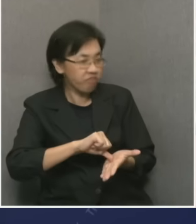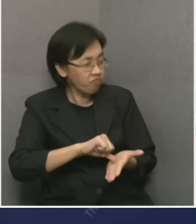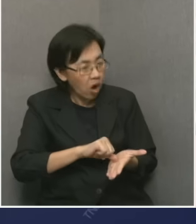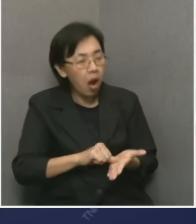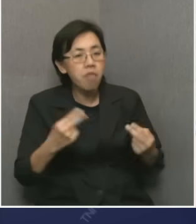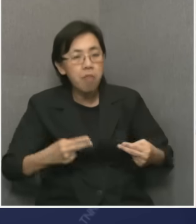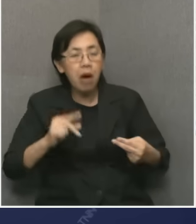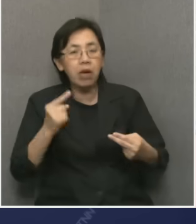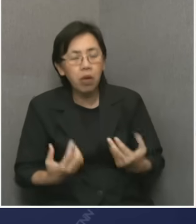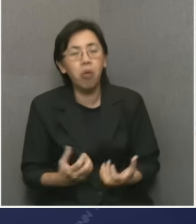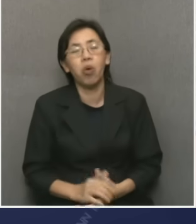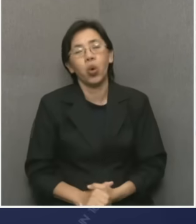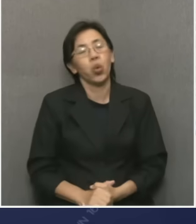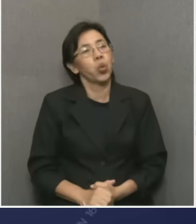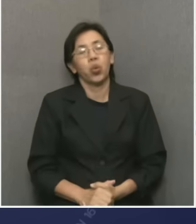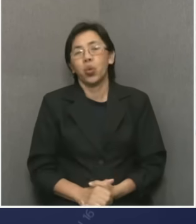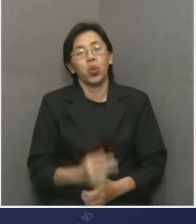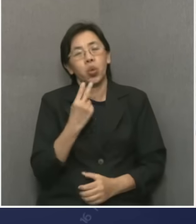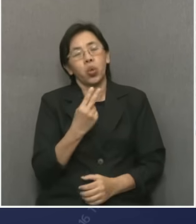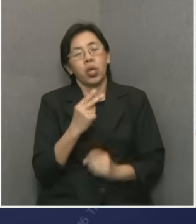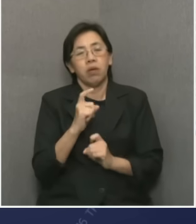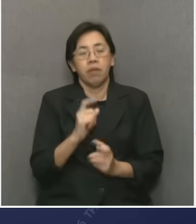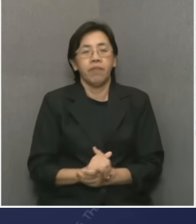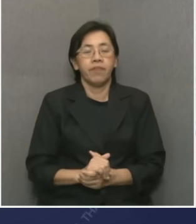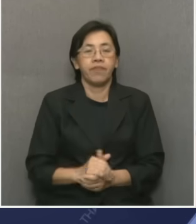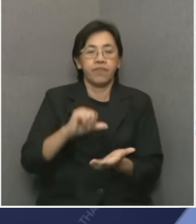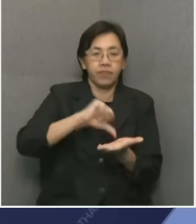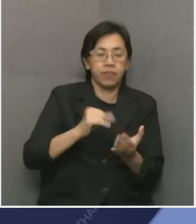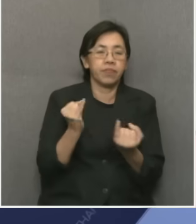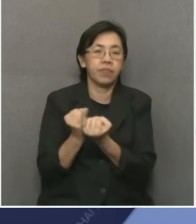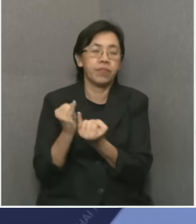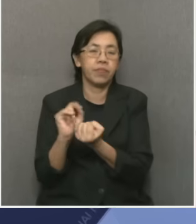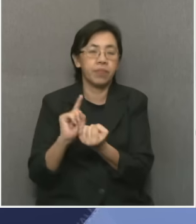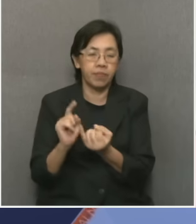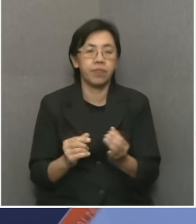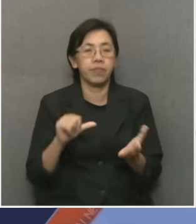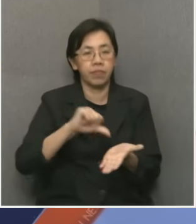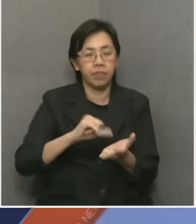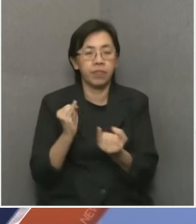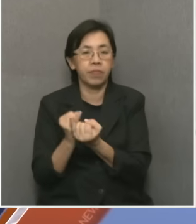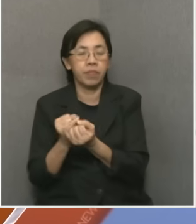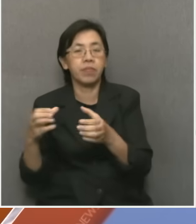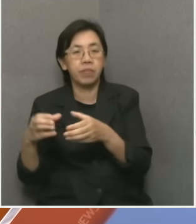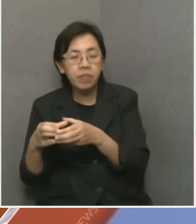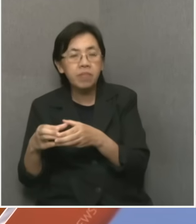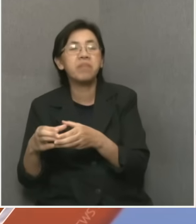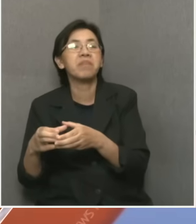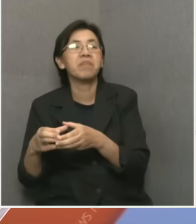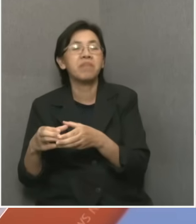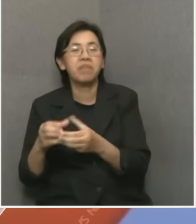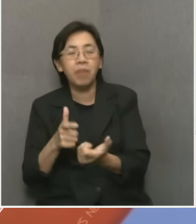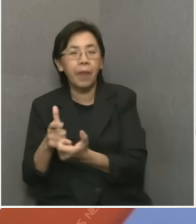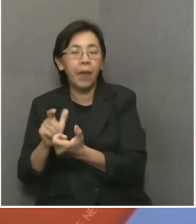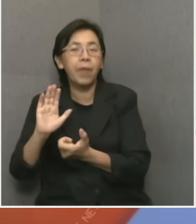ห็นสัญญาณที่น่ากลัวใช่ไหมแล้วอิหร่านก็มีความสัมพันธ์ที่ใกล้ชิดกับกลุ่ม ล้อด้วยสัญญาณอัน